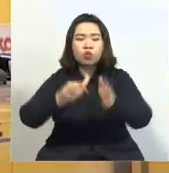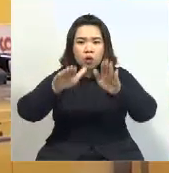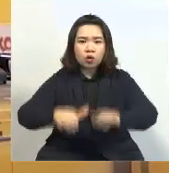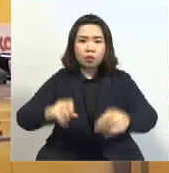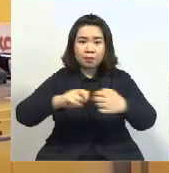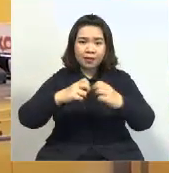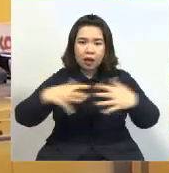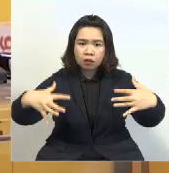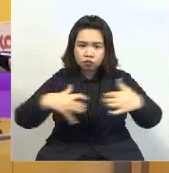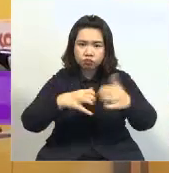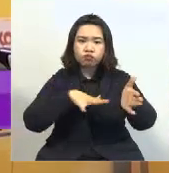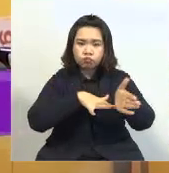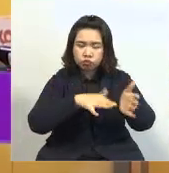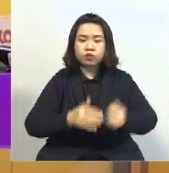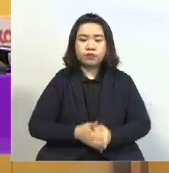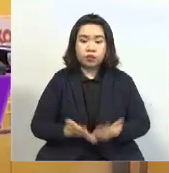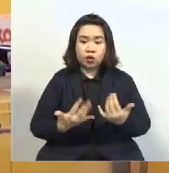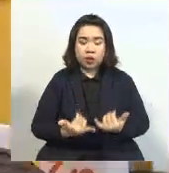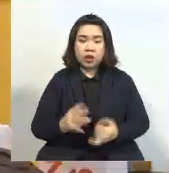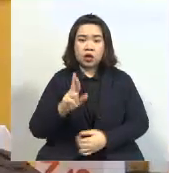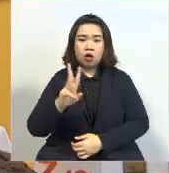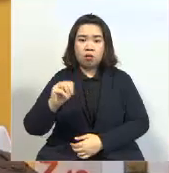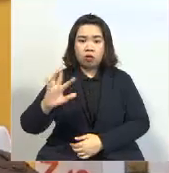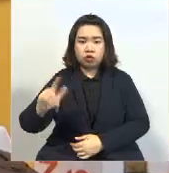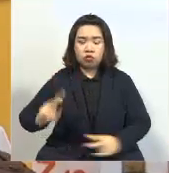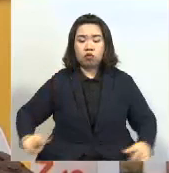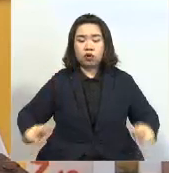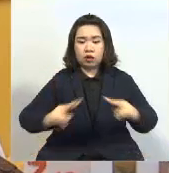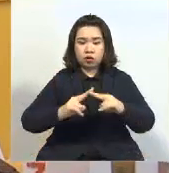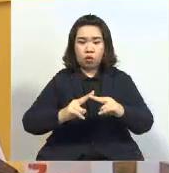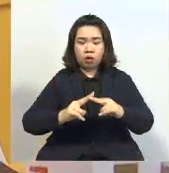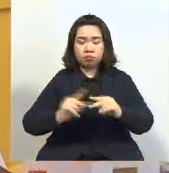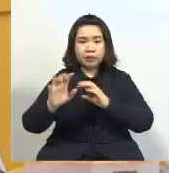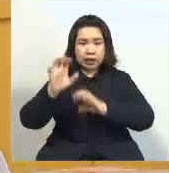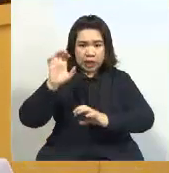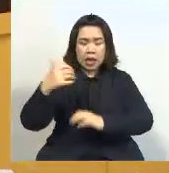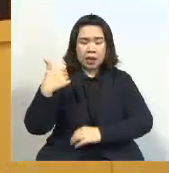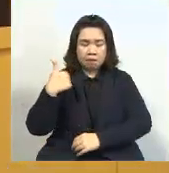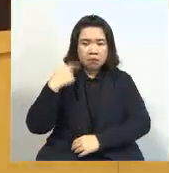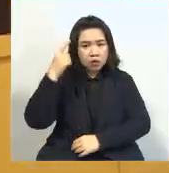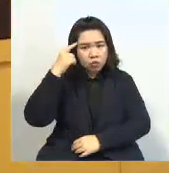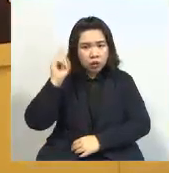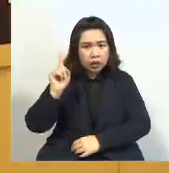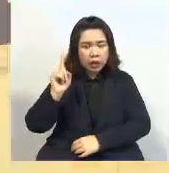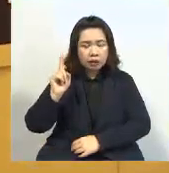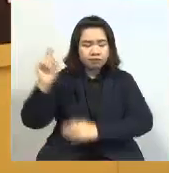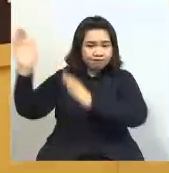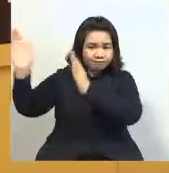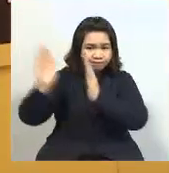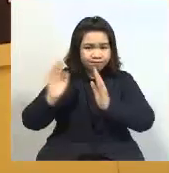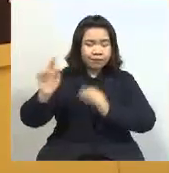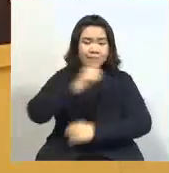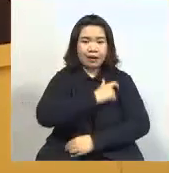ซึ่งวันนี้ค่ะนายนิพนธ์บุญญามณีรัฐมนตรีช่วยว่าการกระทรวงมหาดไทยได้น้อมนำความห่วงใยของพระบาทสมเด็จพระเจ้า